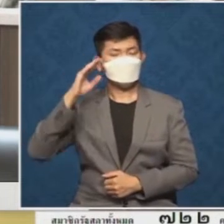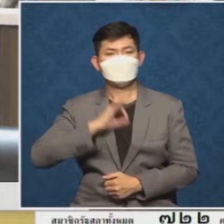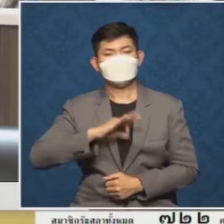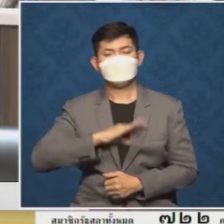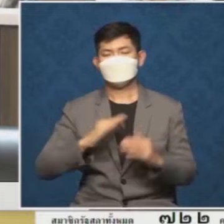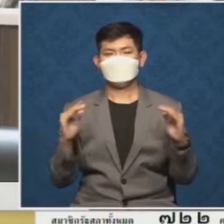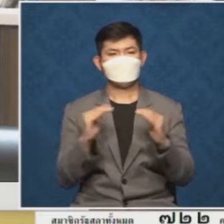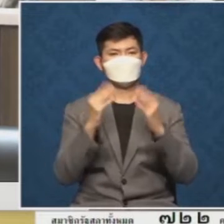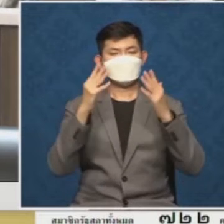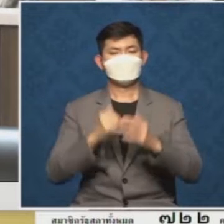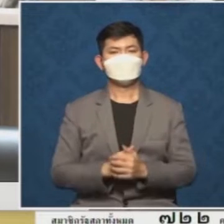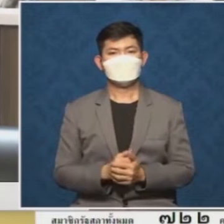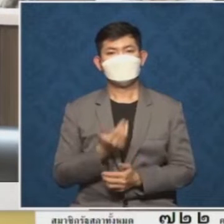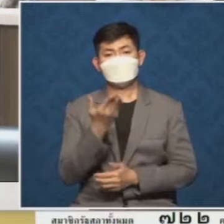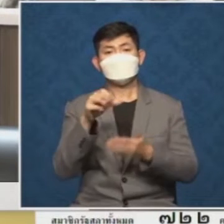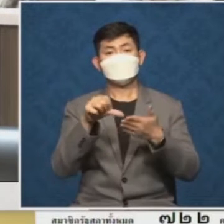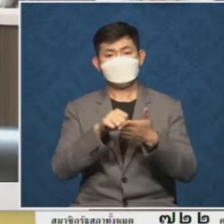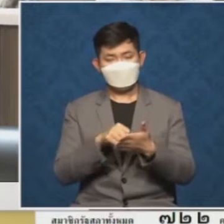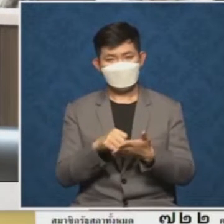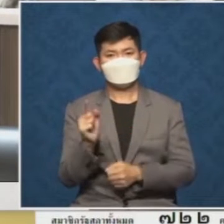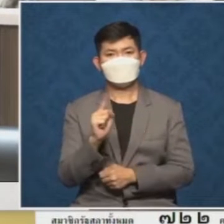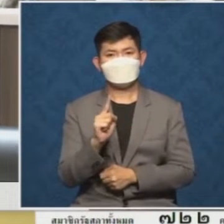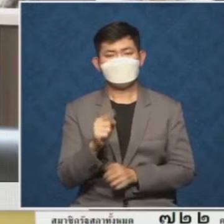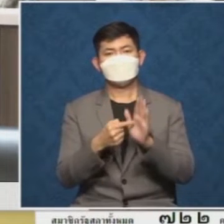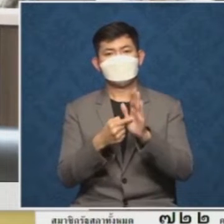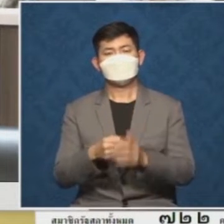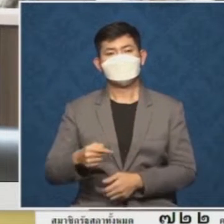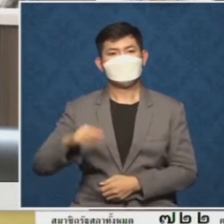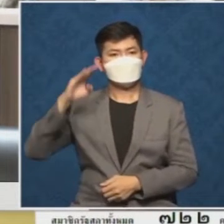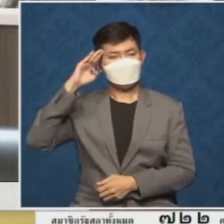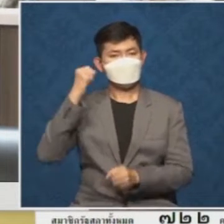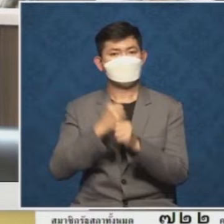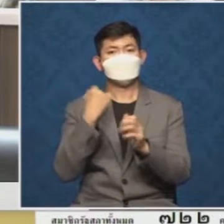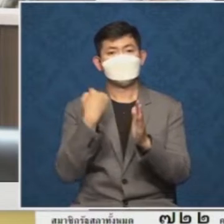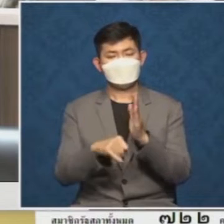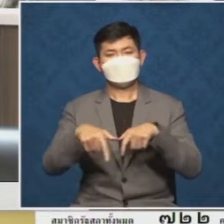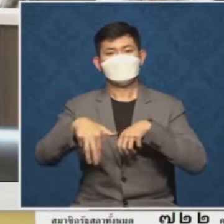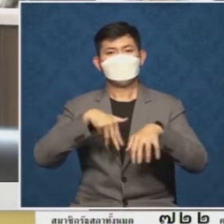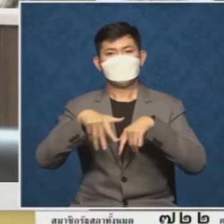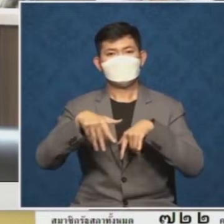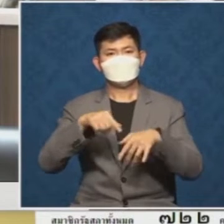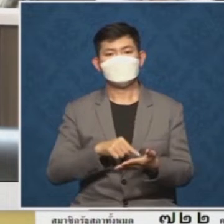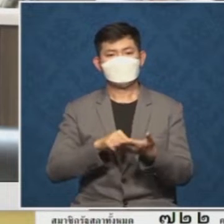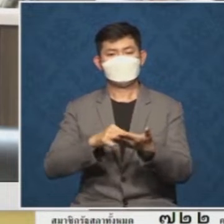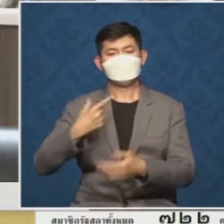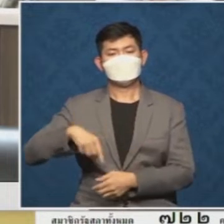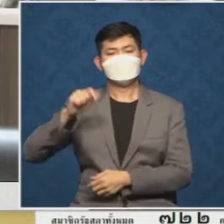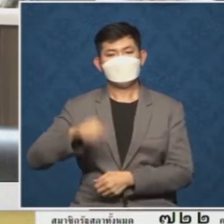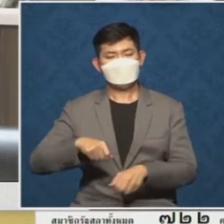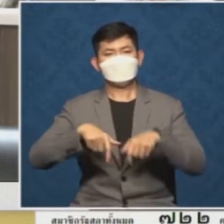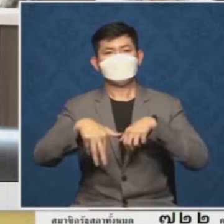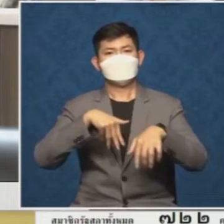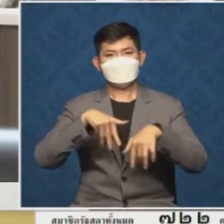ำโดยขอแก้ให้กรณีที่ทหารกระทำความผิดกับประชาชนให้ขึ้นศาลพลเรือน